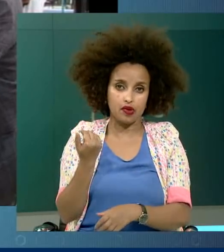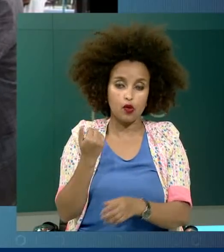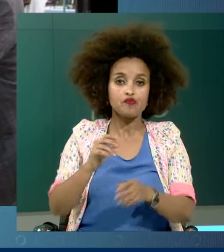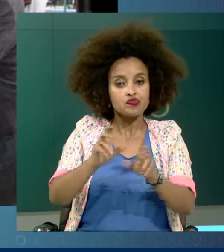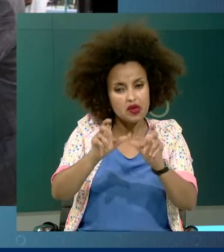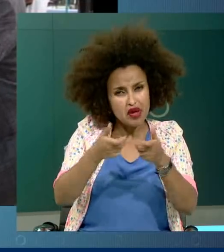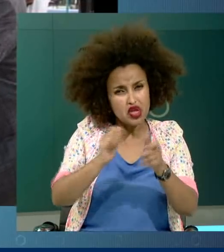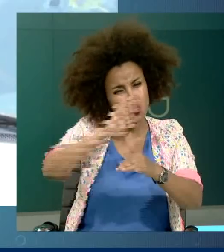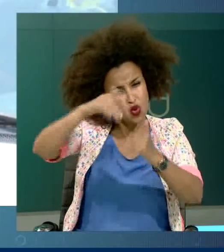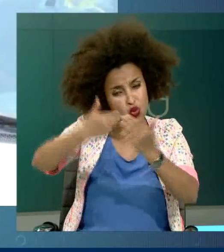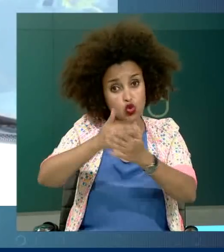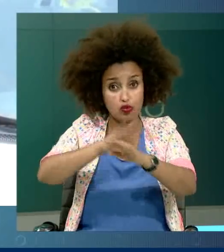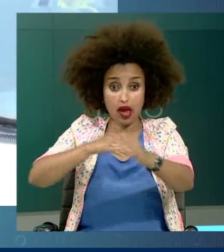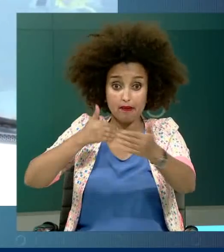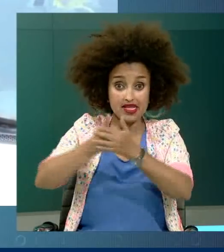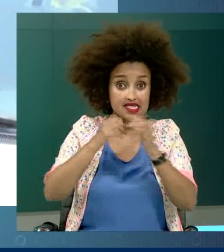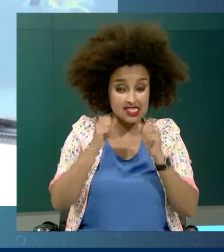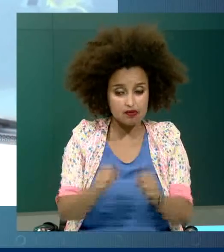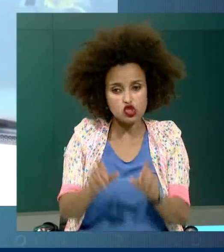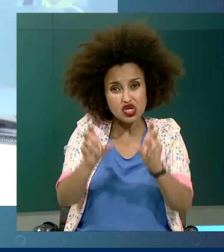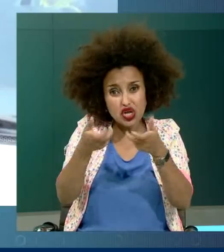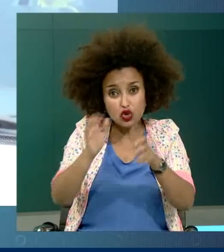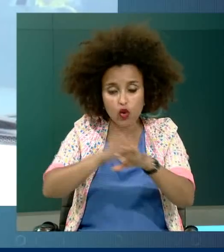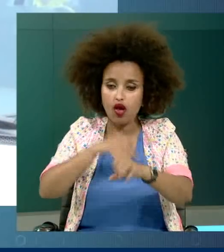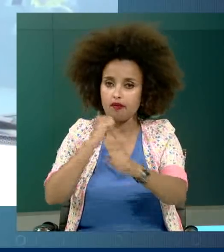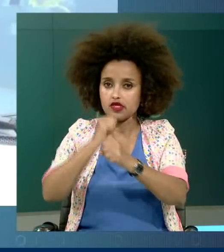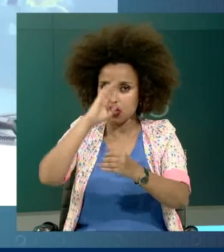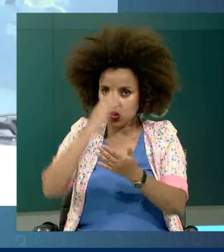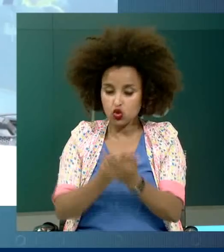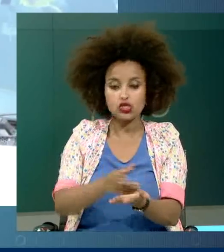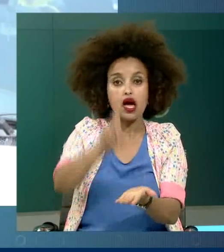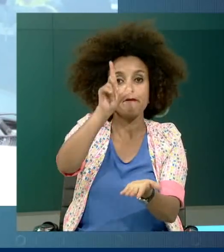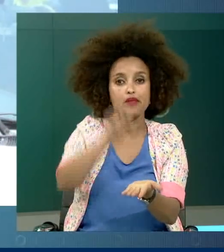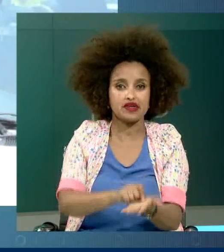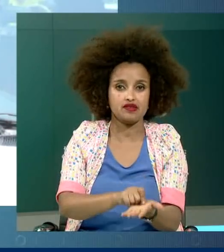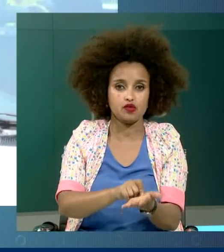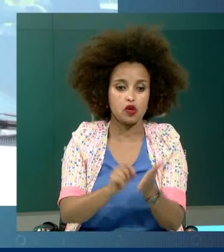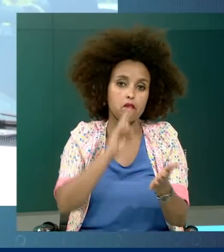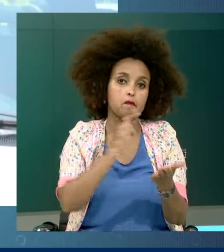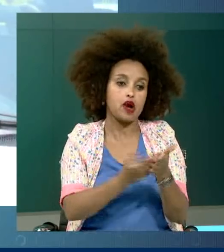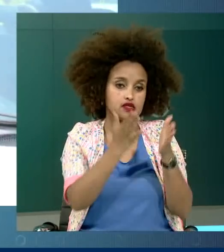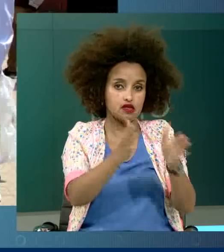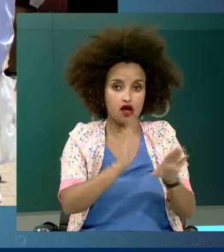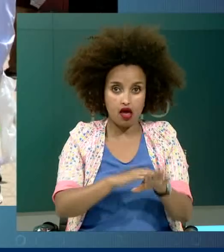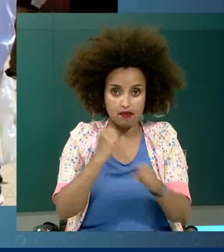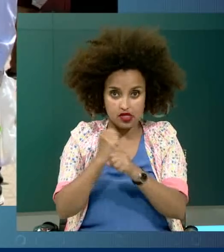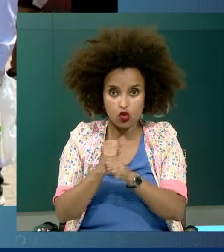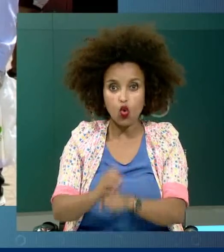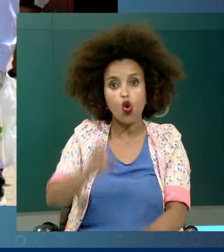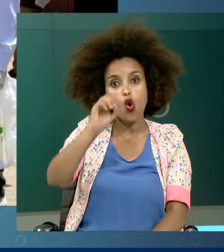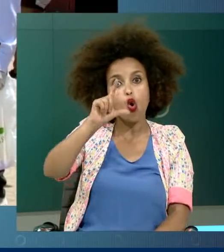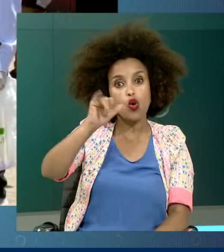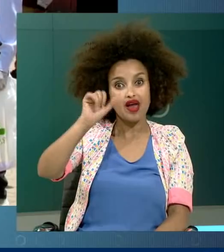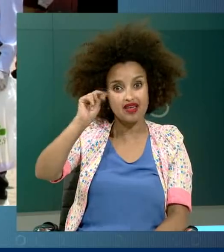በሬዲዮ ሁሉም ጋር መድረስ ስለሚችል ሬዲዮ ላይ የሚሰሩ ልጆች ፕሪንት ሚዲያው ላይ ያሉ ኦንላይን የሚሰሩ ዩቲዩብ ላይ የሚጫኑ እኛም